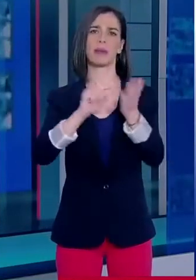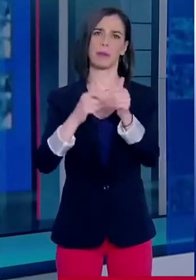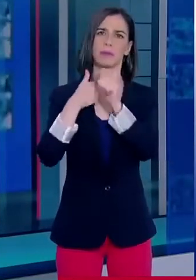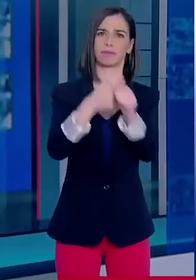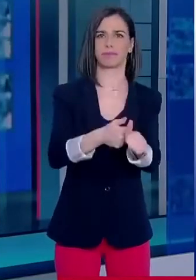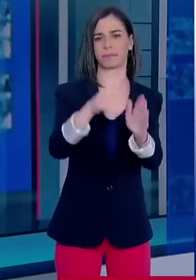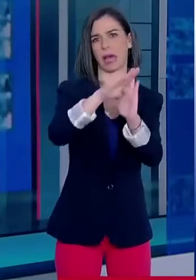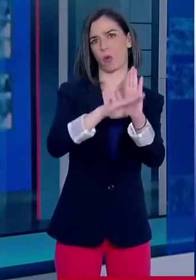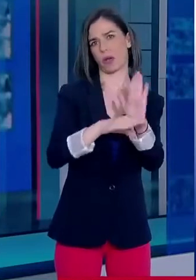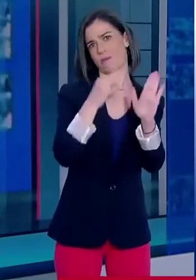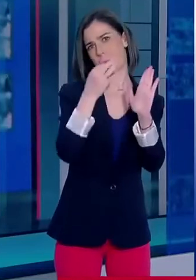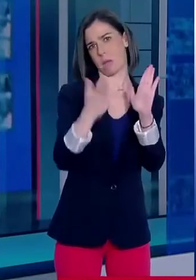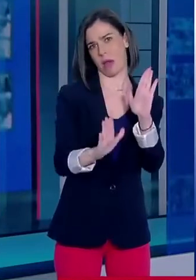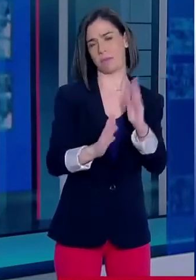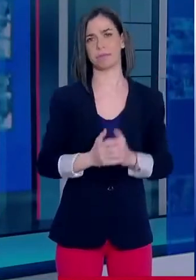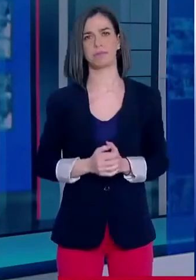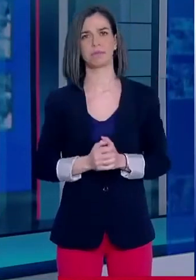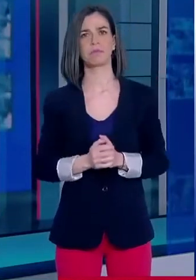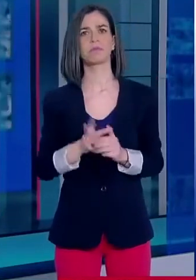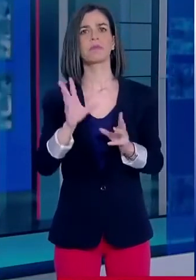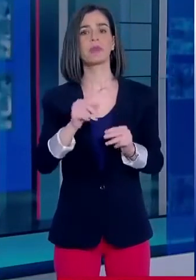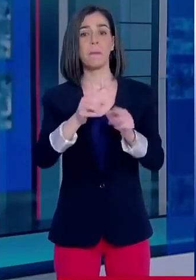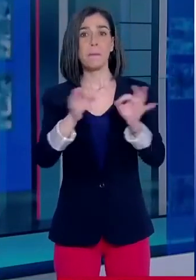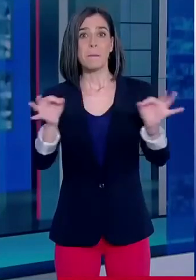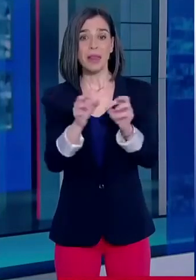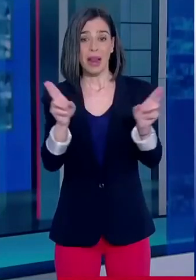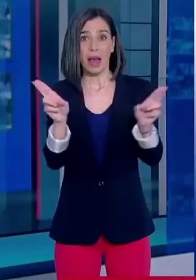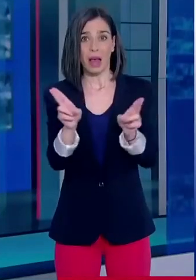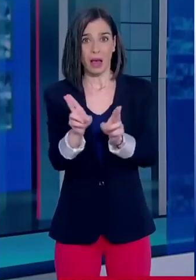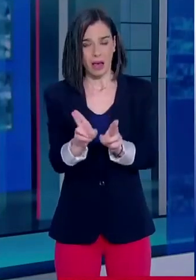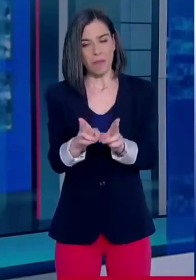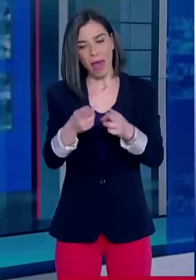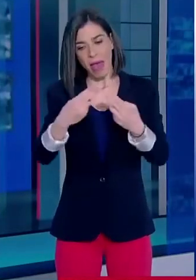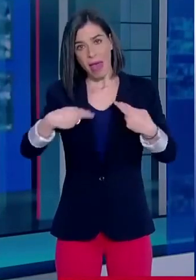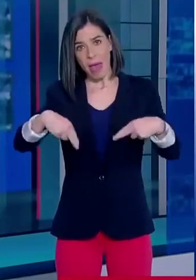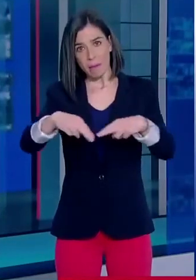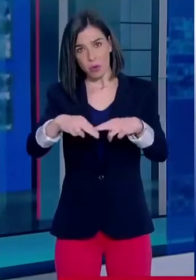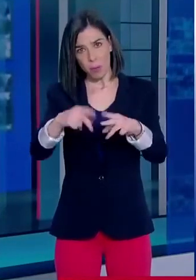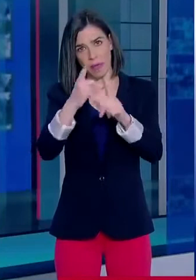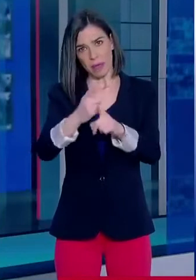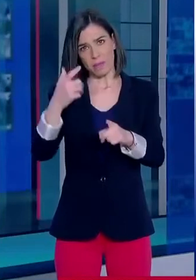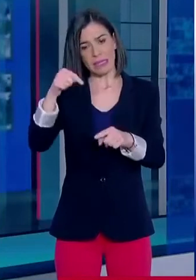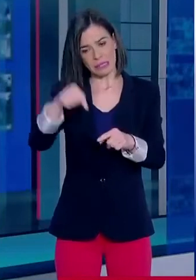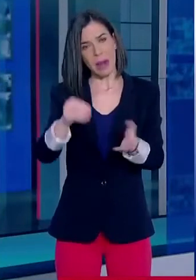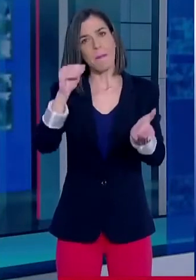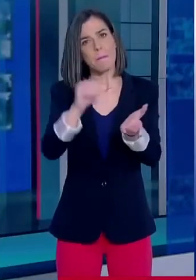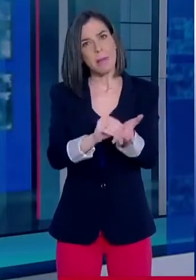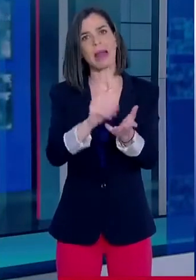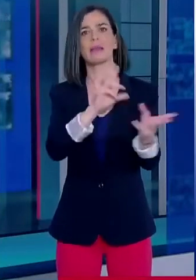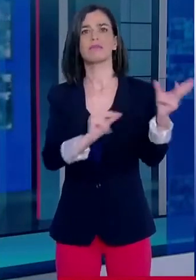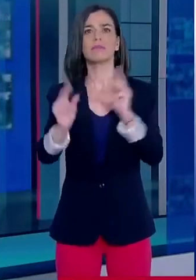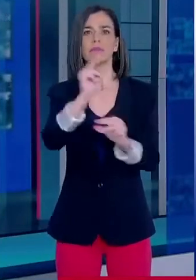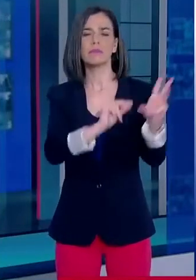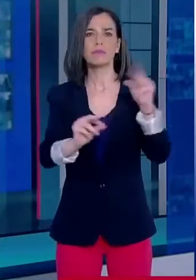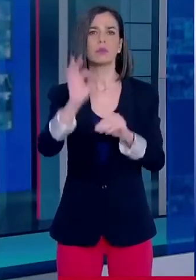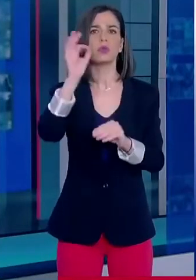εφαρμόζεται. Σχετικά με την άρση των μέτρων, η Επιτροπή μας επανασυνεδριάζει απόψε για να